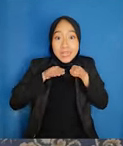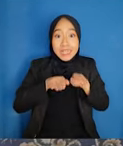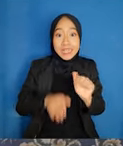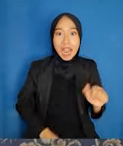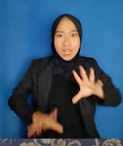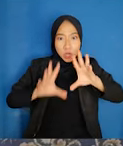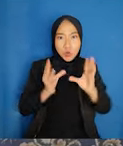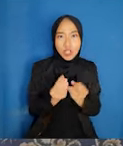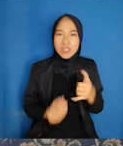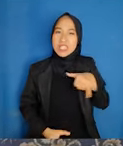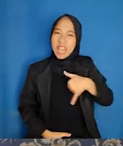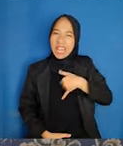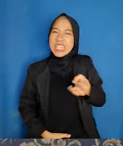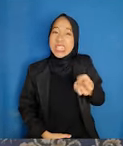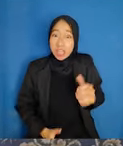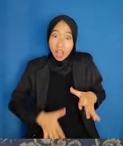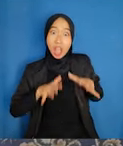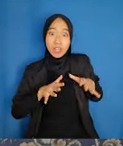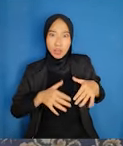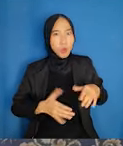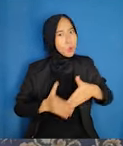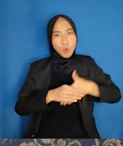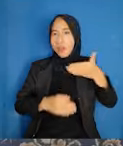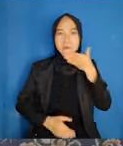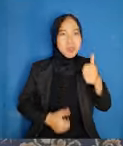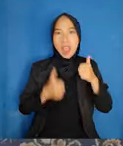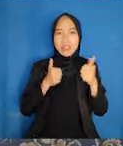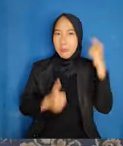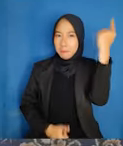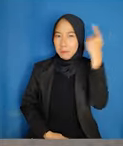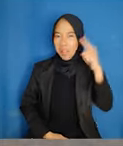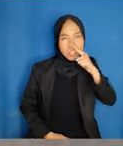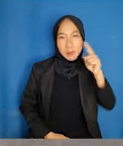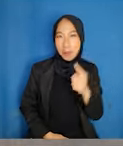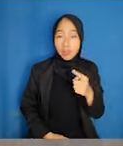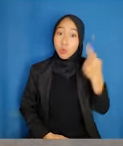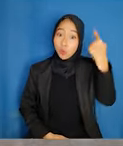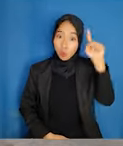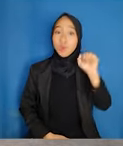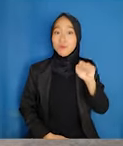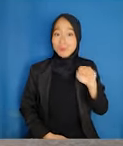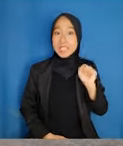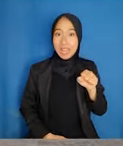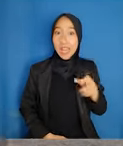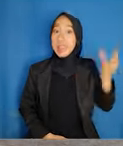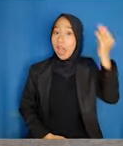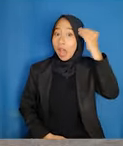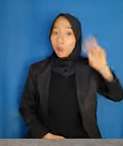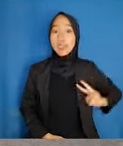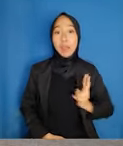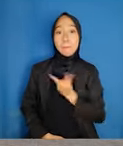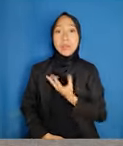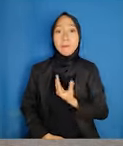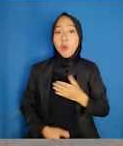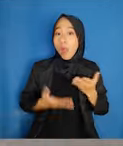agak kaget juga ini, wah ini luar biasa sekali, pemerintah kayaknya gercep gitu, cepet untuk bisa tahu kamu